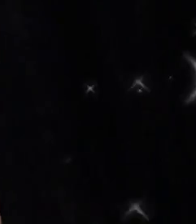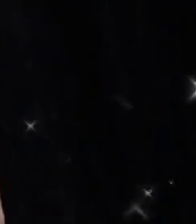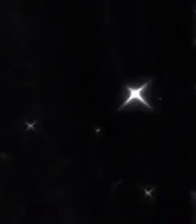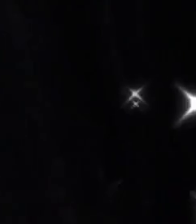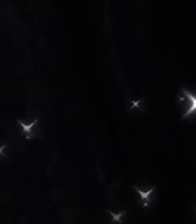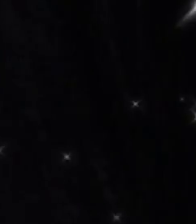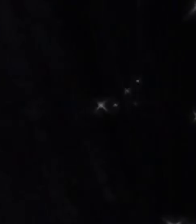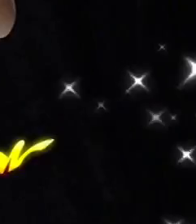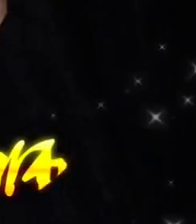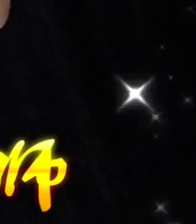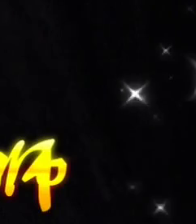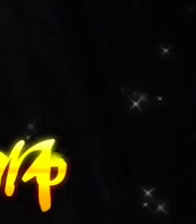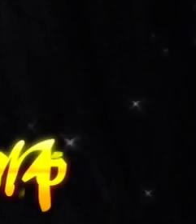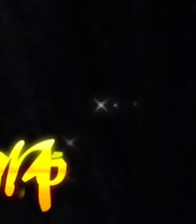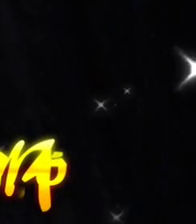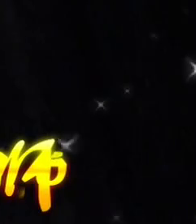fail. I believe in